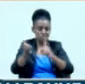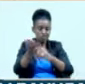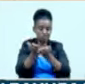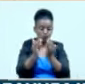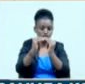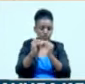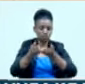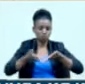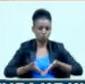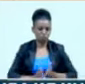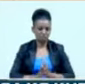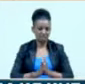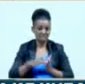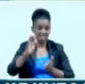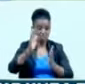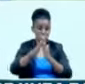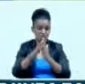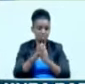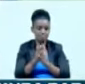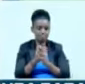zo kuringaniza urubyaro, cyane cyane mu mijyi.